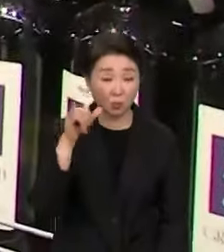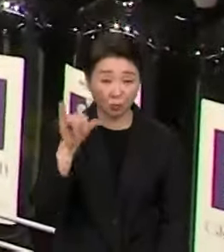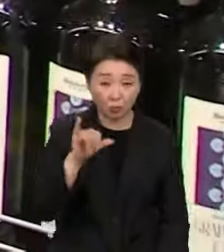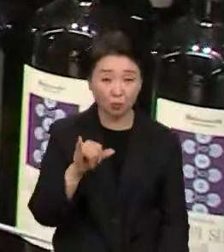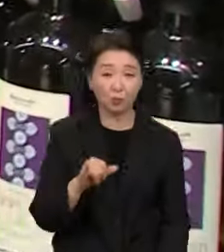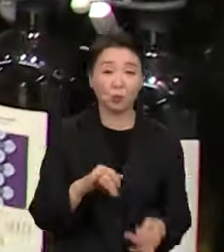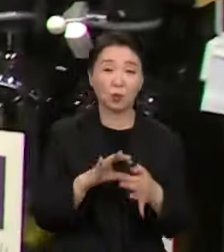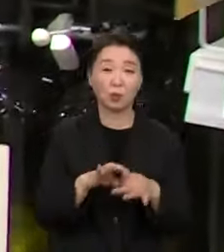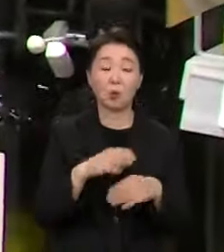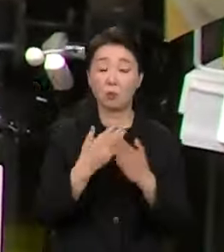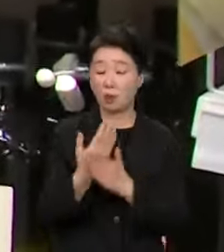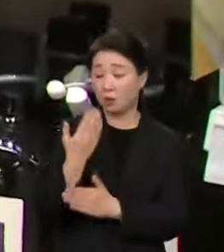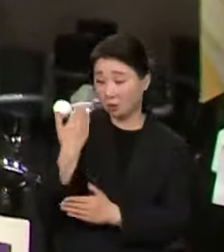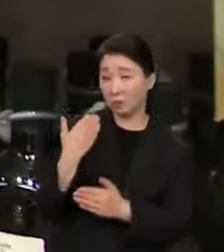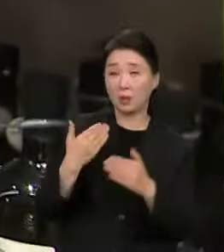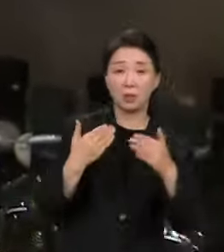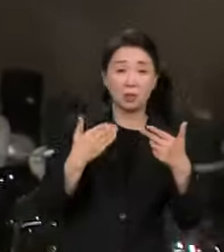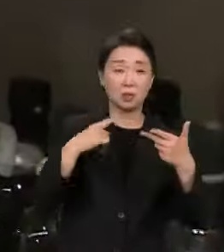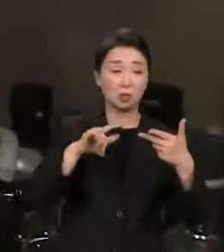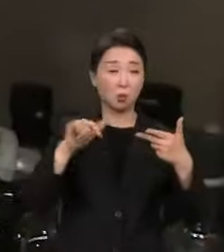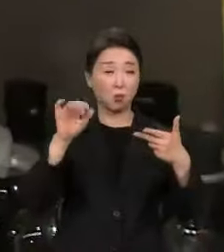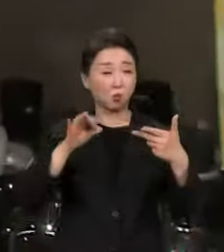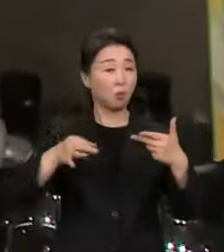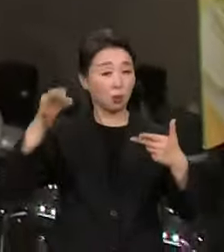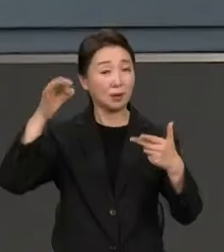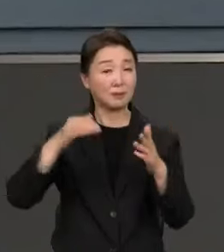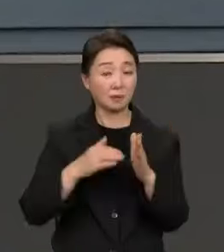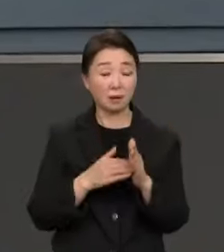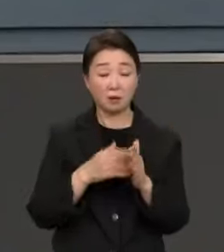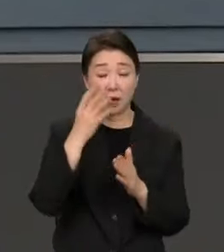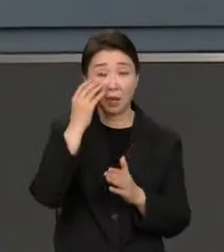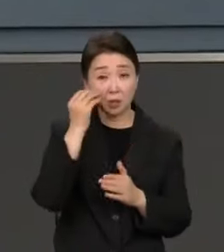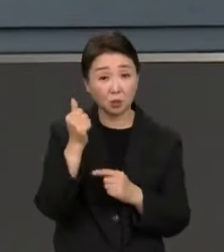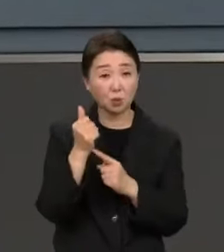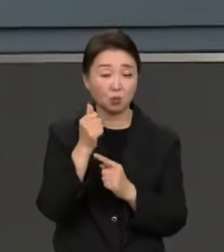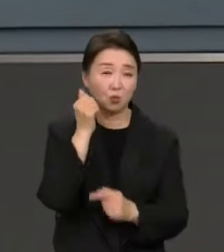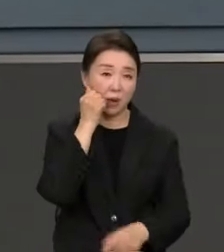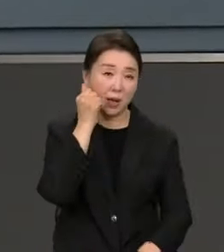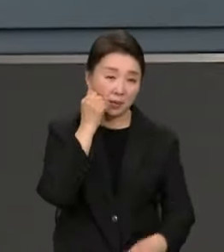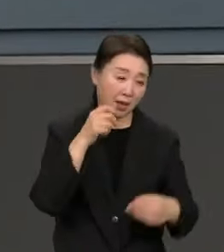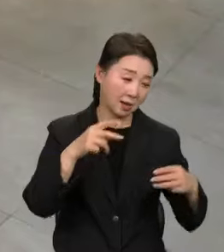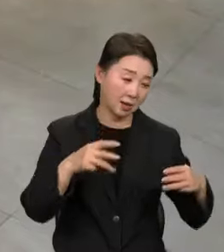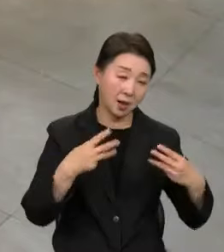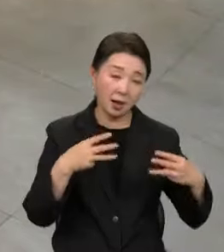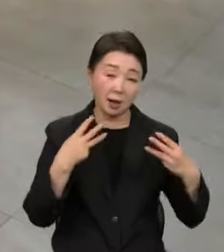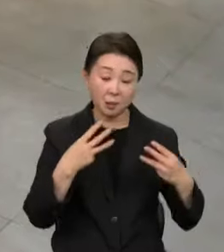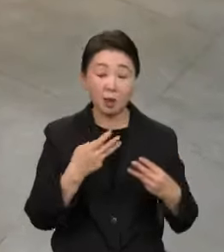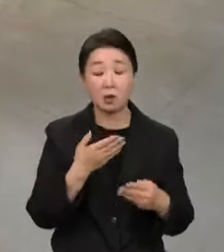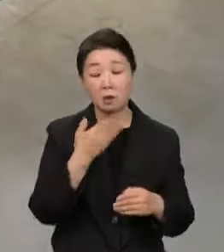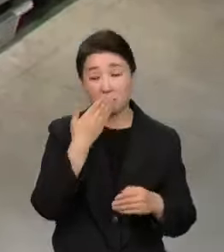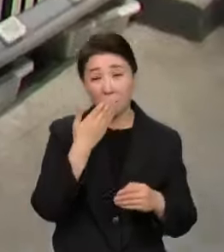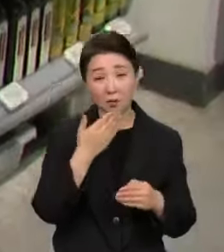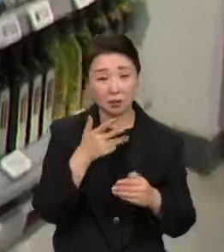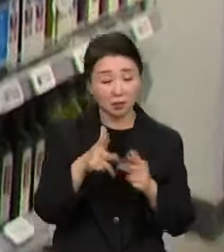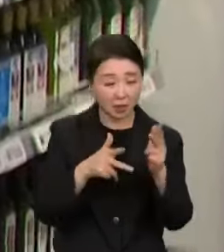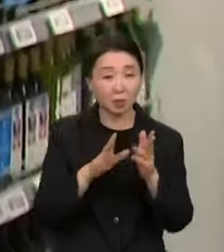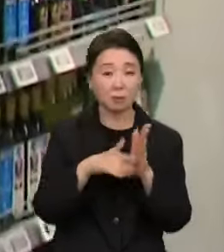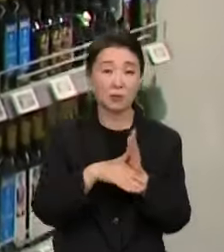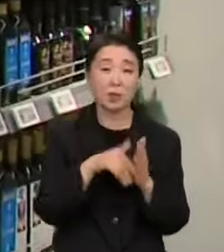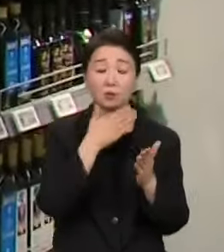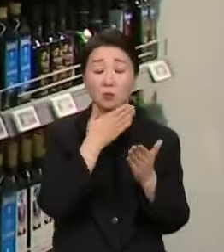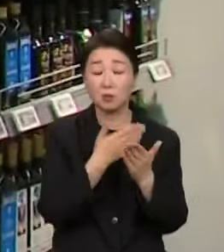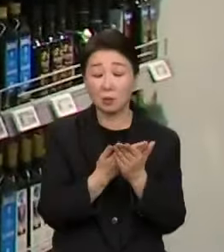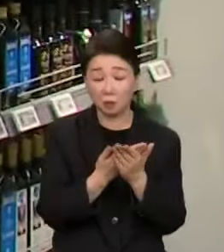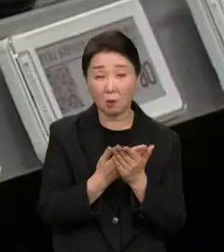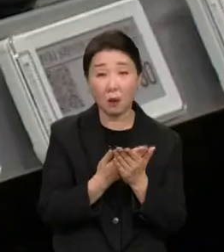전달보다 7.5% 올랐습니다. 특히 식용유, 과자, 라면 등 식품 산업에서 널리 쓰이는